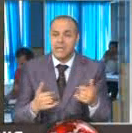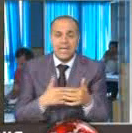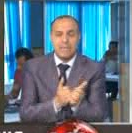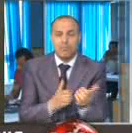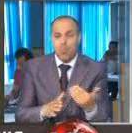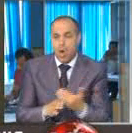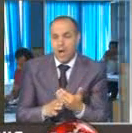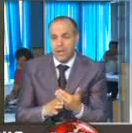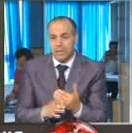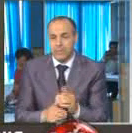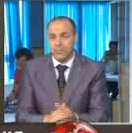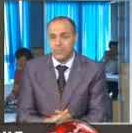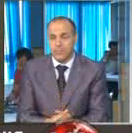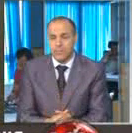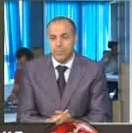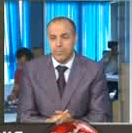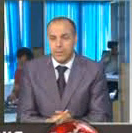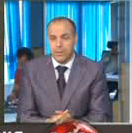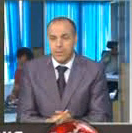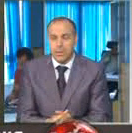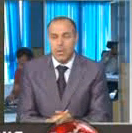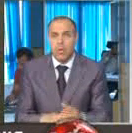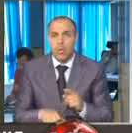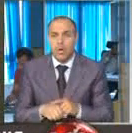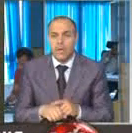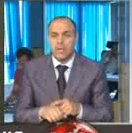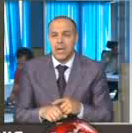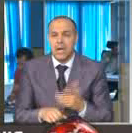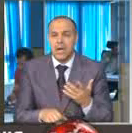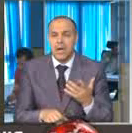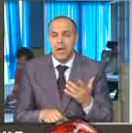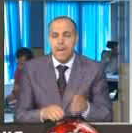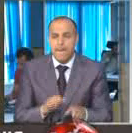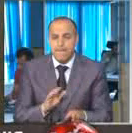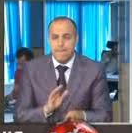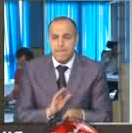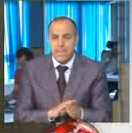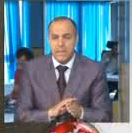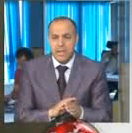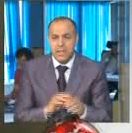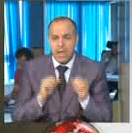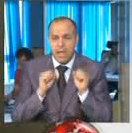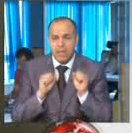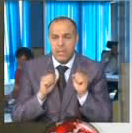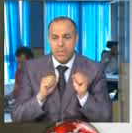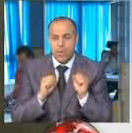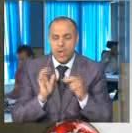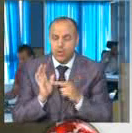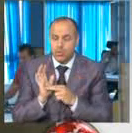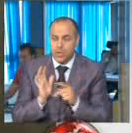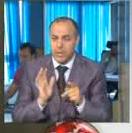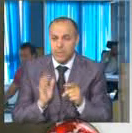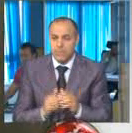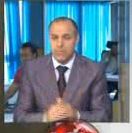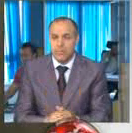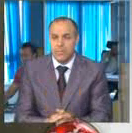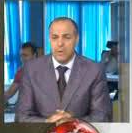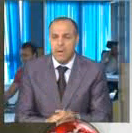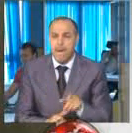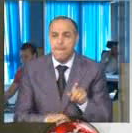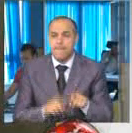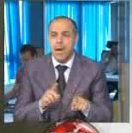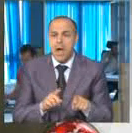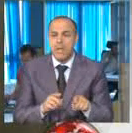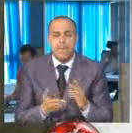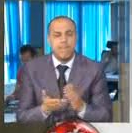يعني منذ خمس يعني مع بداية الثورة السورية نشأت بعض